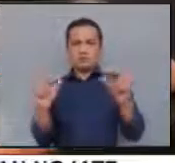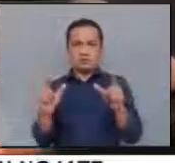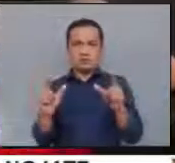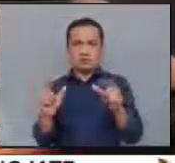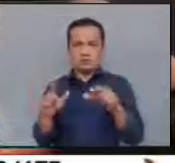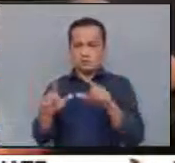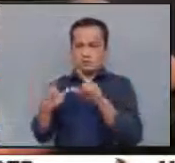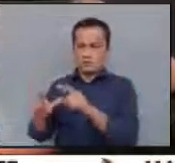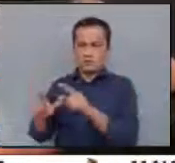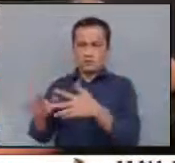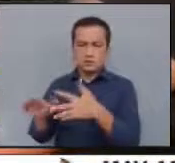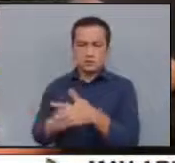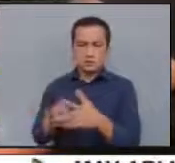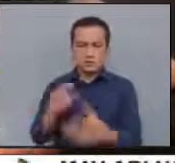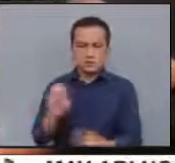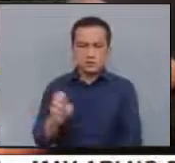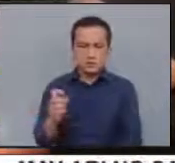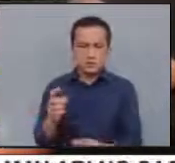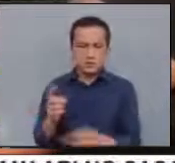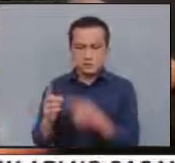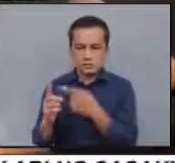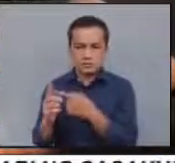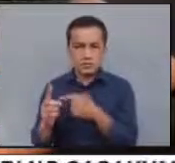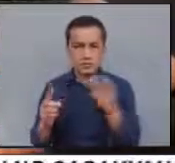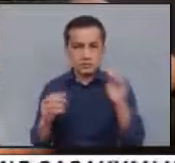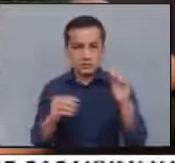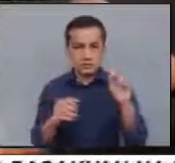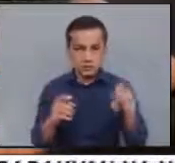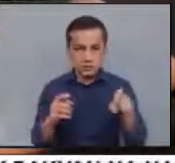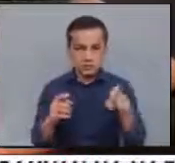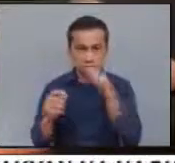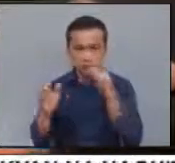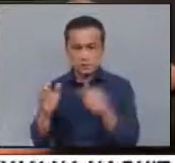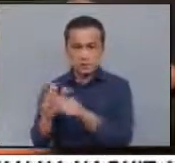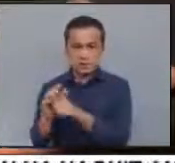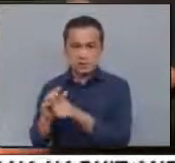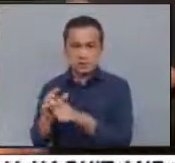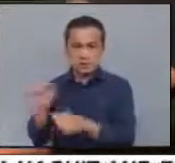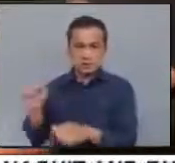Sana tatago na ako. Eh nandun ako sa biyata lang.